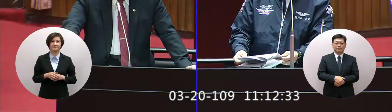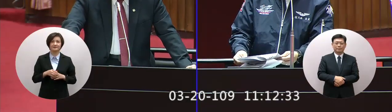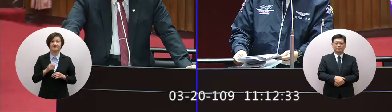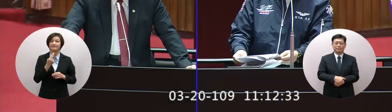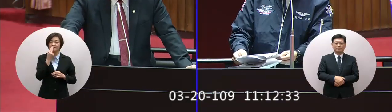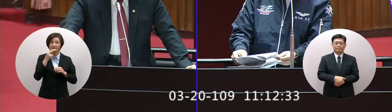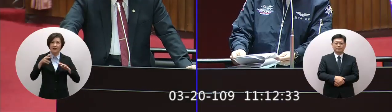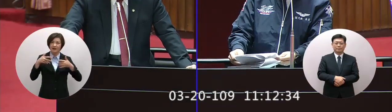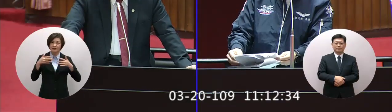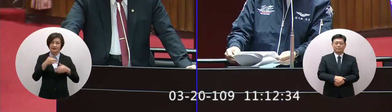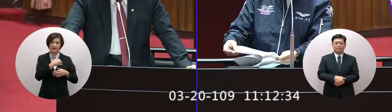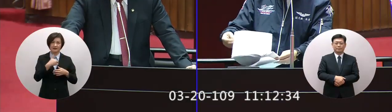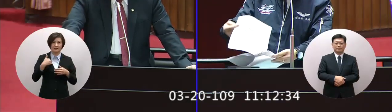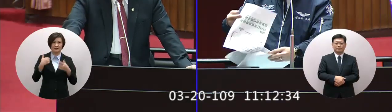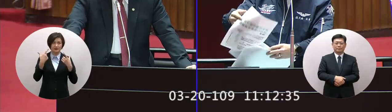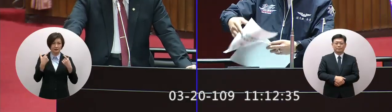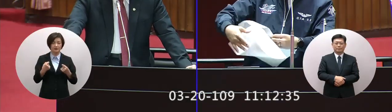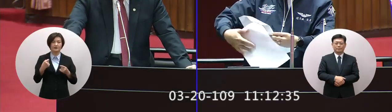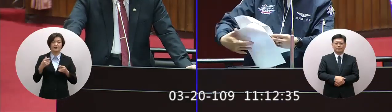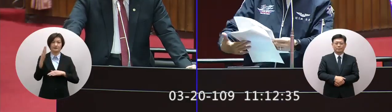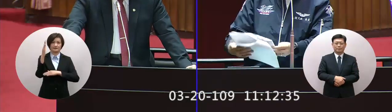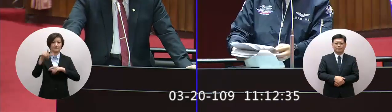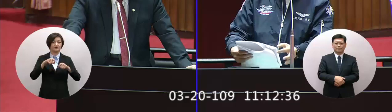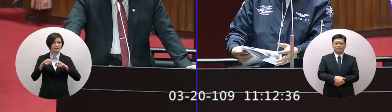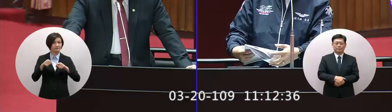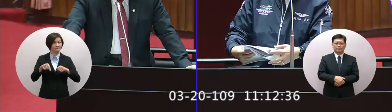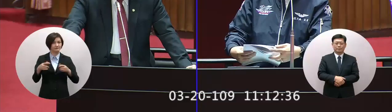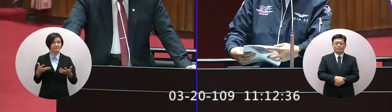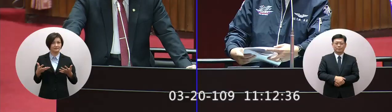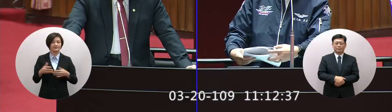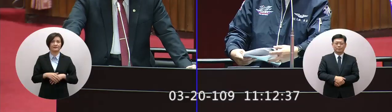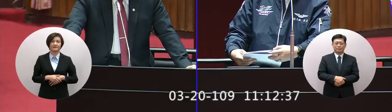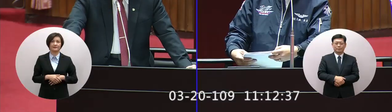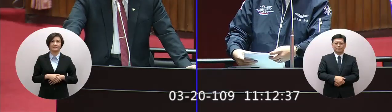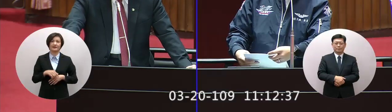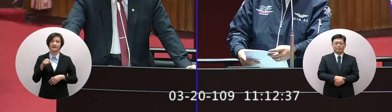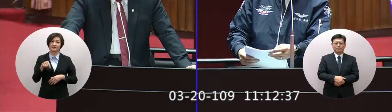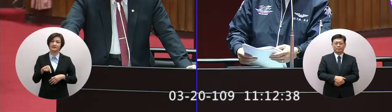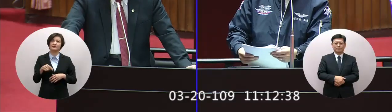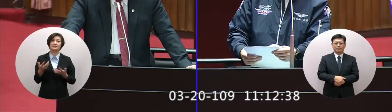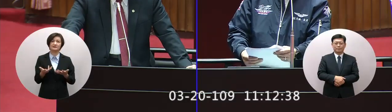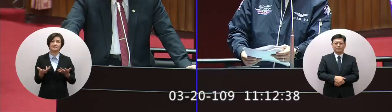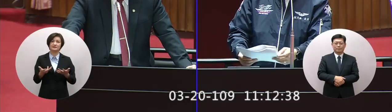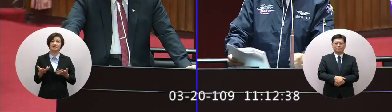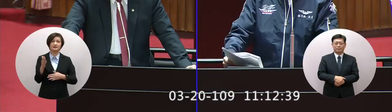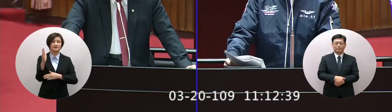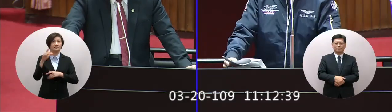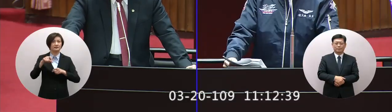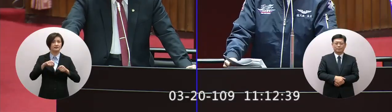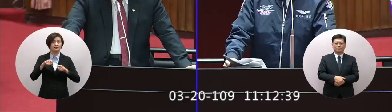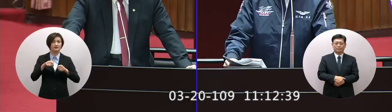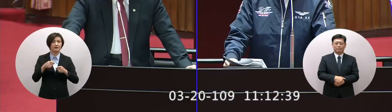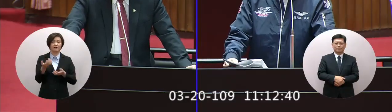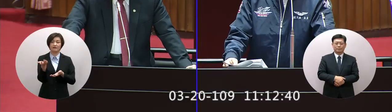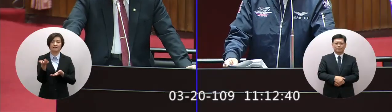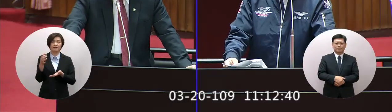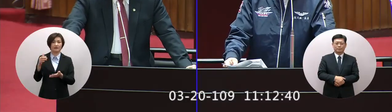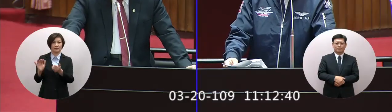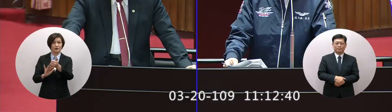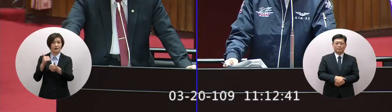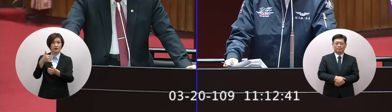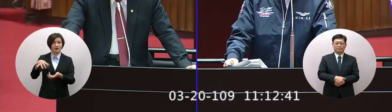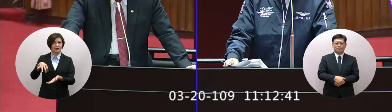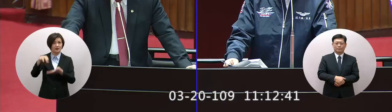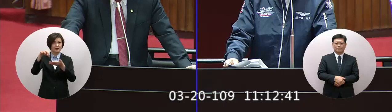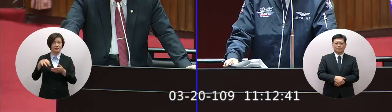氢能的整个政策方面。那谈到氢能的政策呢，刚刚委员也提到，日